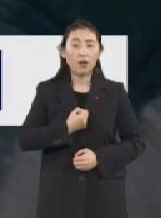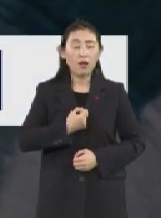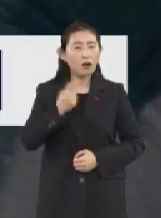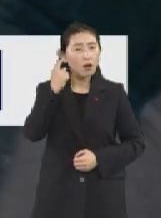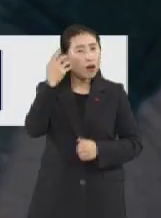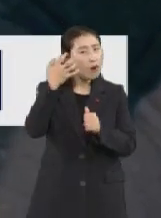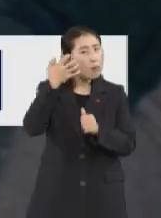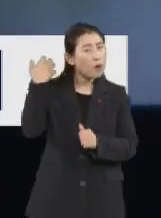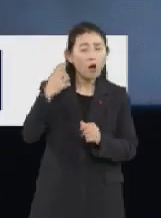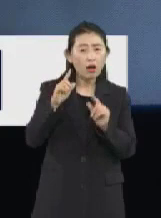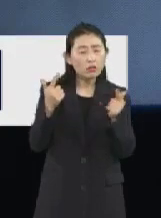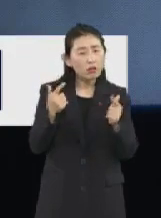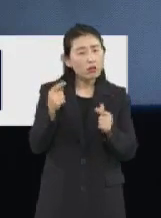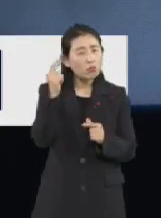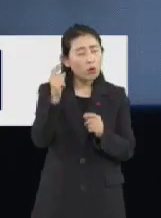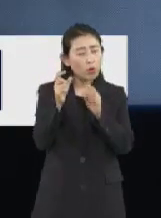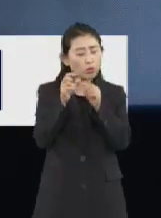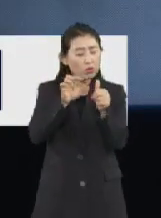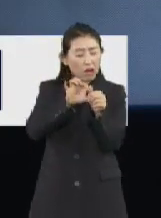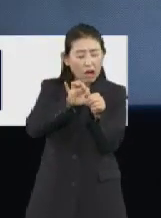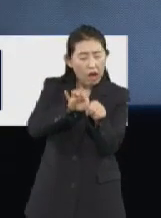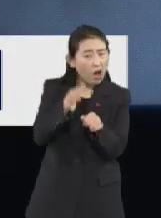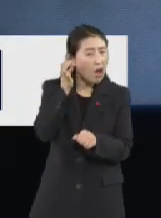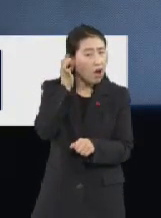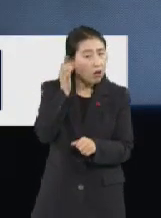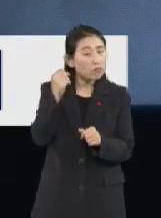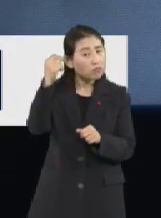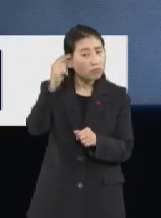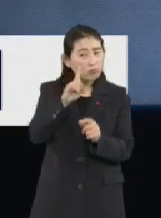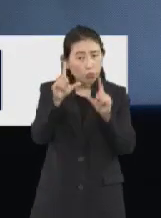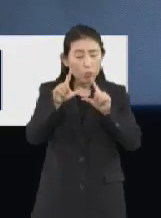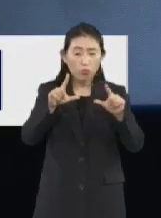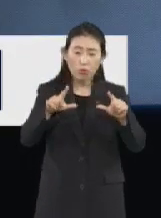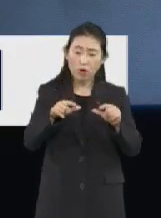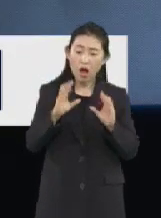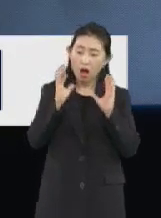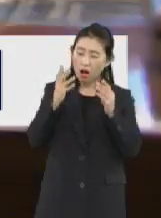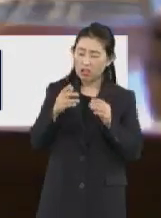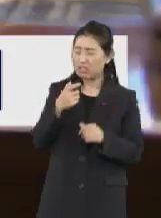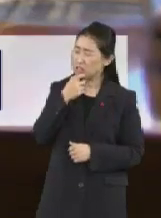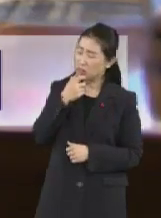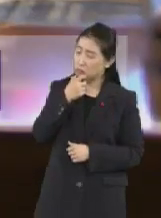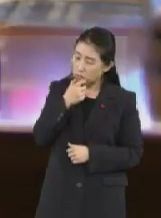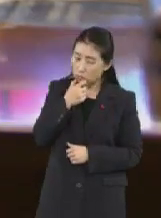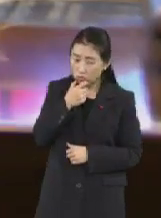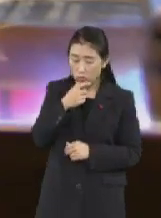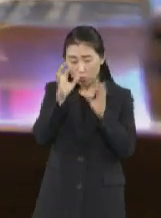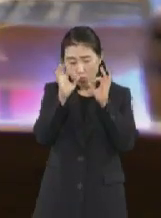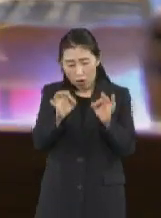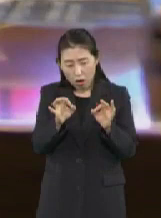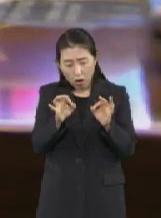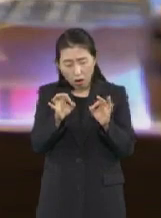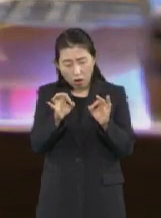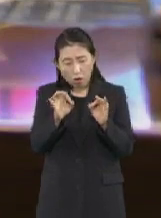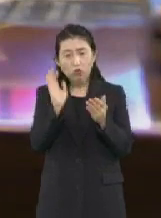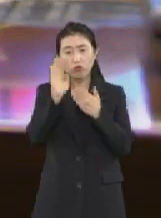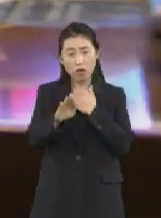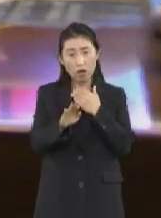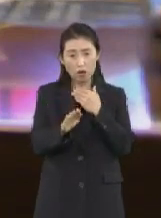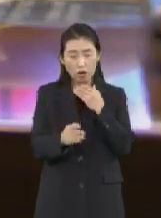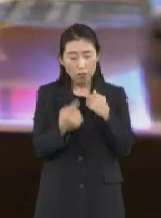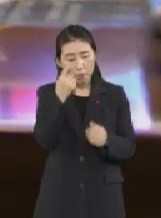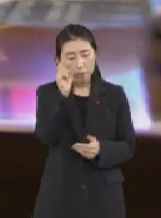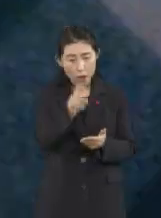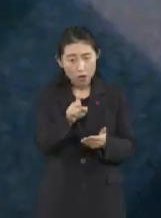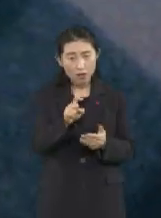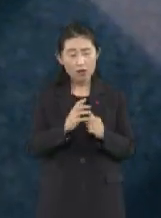긁힌 상처도 아닌 손톱에 찍힌 듯한 상처였습니다. 평소 아이가 어린이집에 가기 싫어했던 상황에서 벌어진 일이라 혹시나